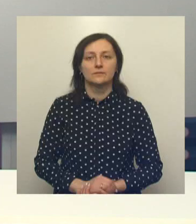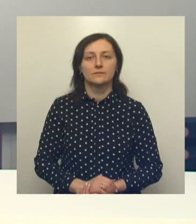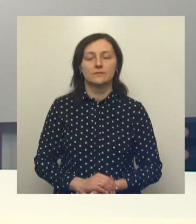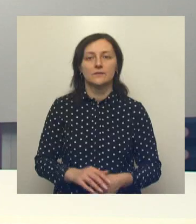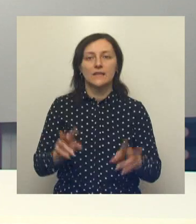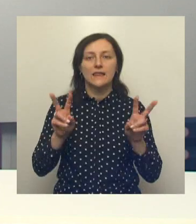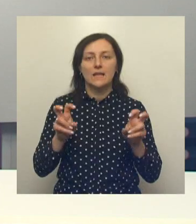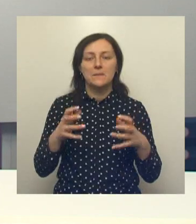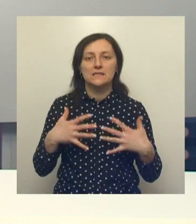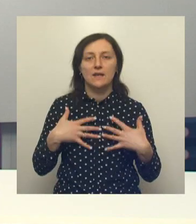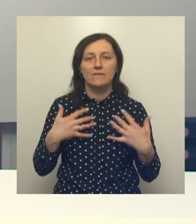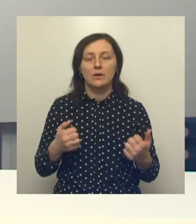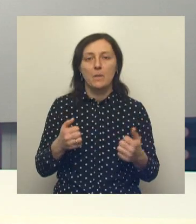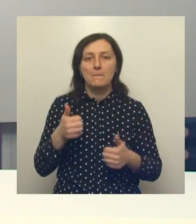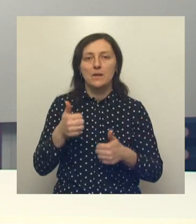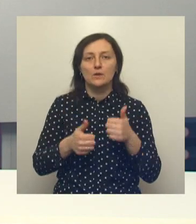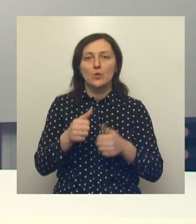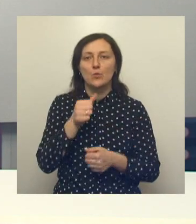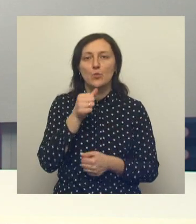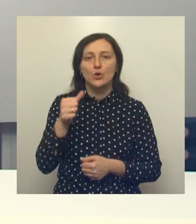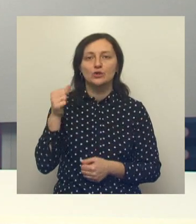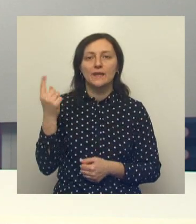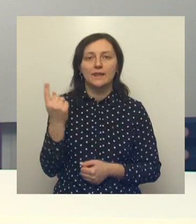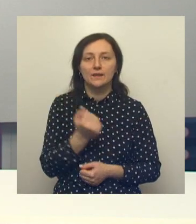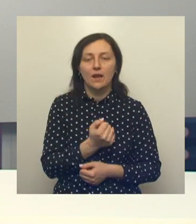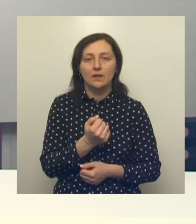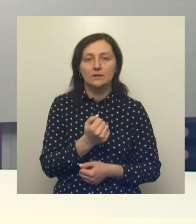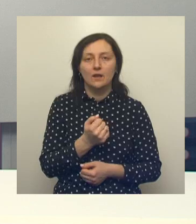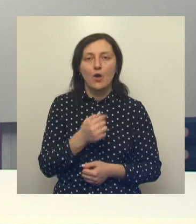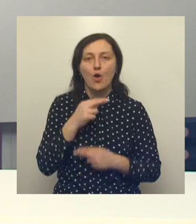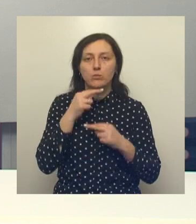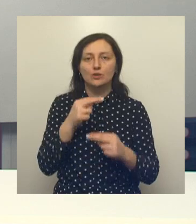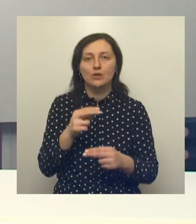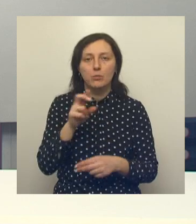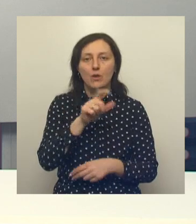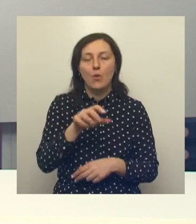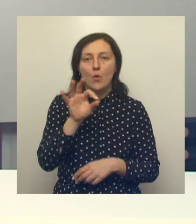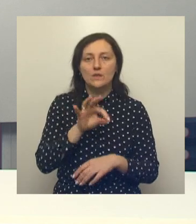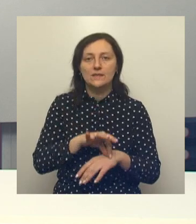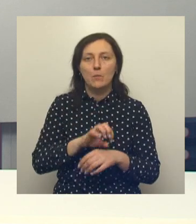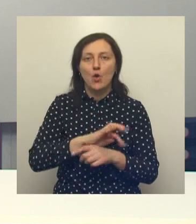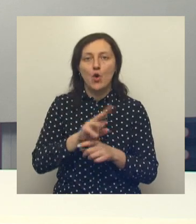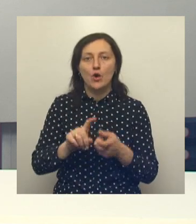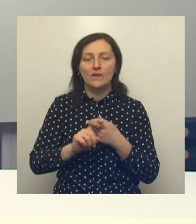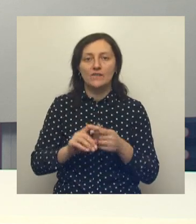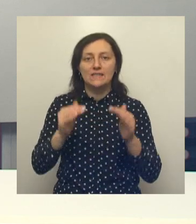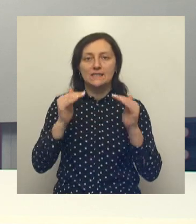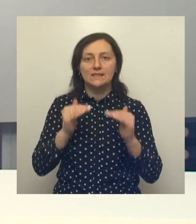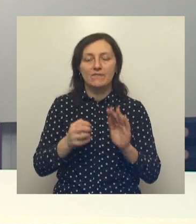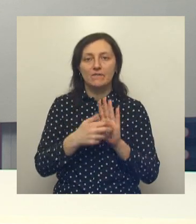К теме здравоохранения. По сравнению с прошлой неделей, количество обращений белгородцев по заболеваемости ковидом снизилось